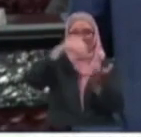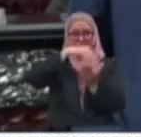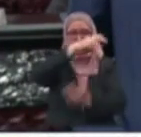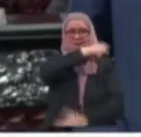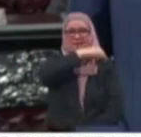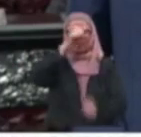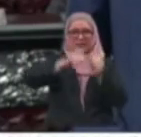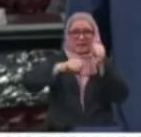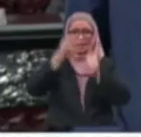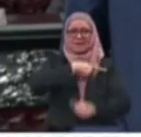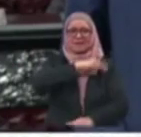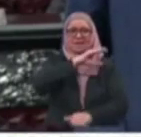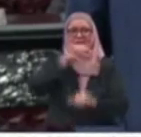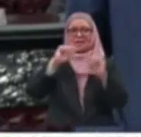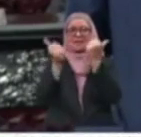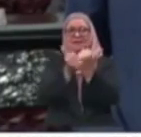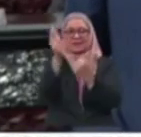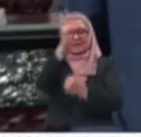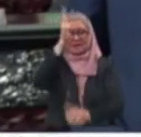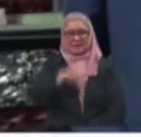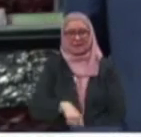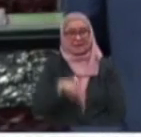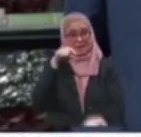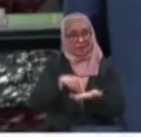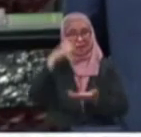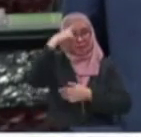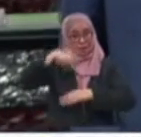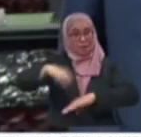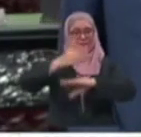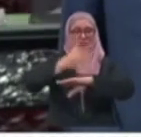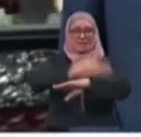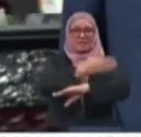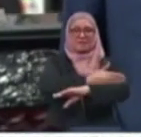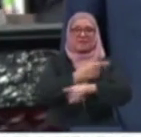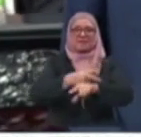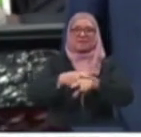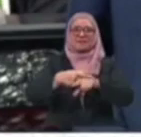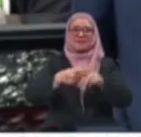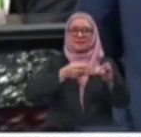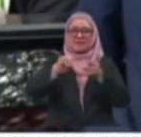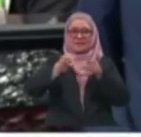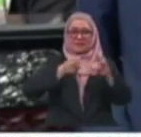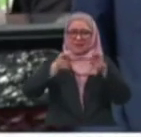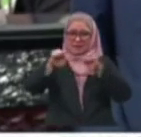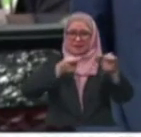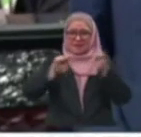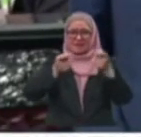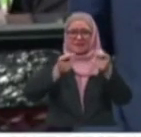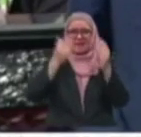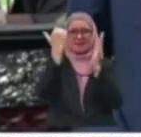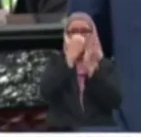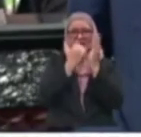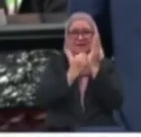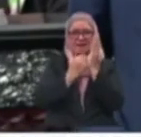di kerajaannya langkah ini adalah bagi menambah baik tabir urus pelaksanaan agenda Putra